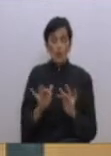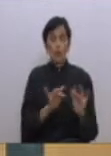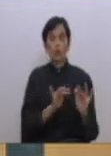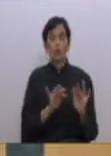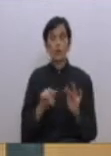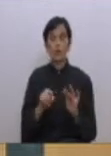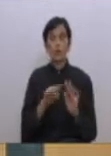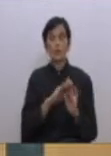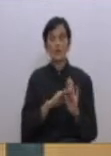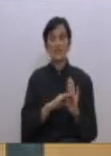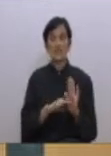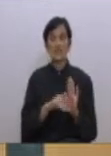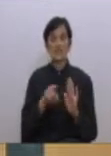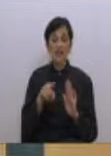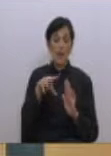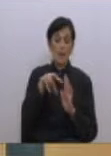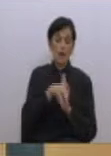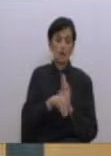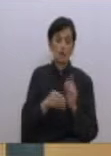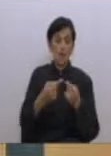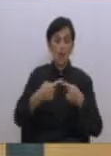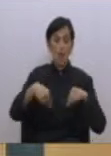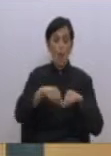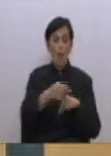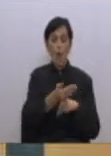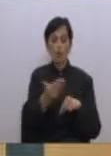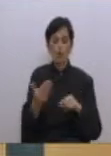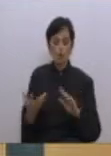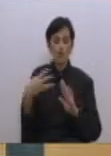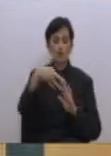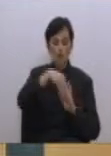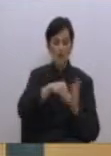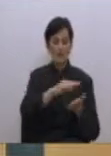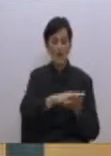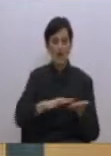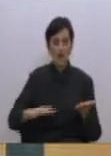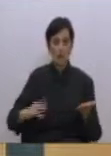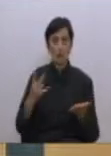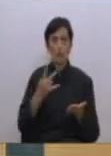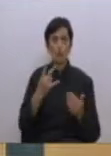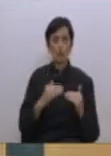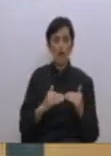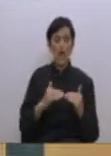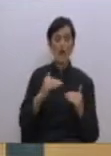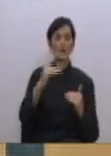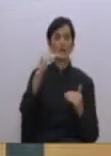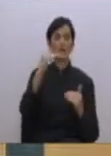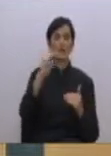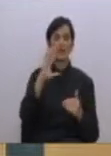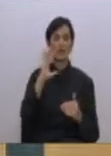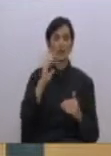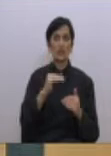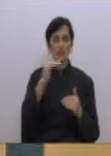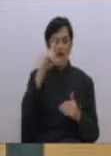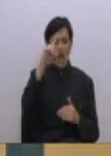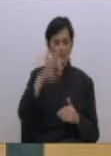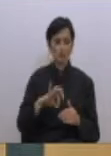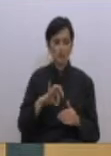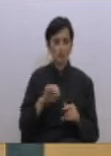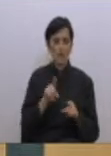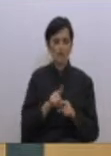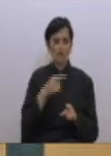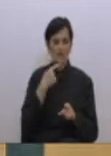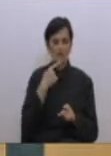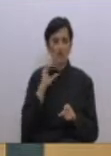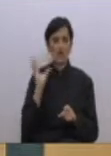ამ სისტემაში ორგანიზაციების ჩართვა გაგრძელდება და უნდა ავიდეთ ყველა 100%-ზე, ასე ვთქვათ,